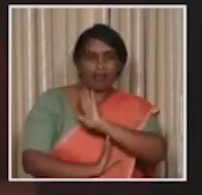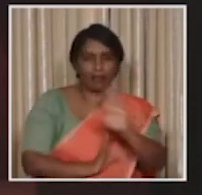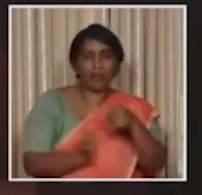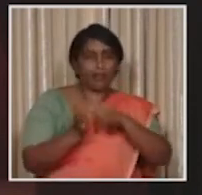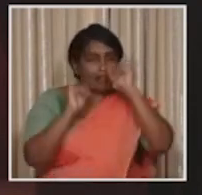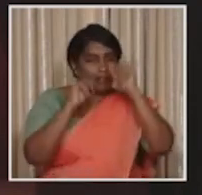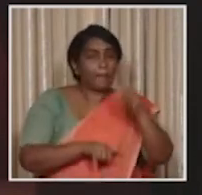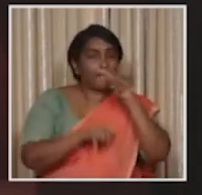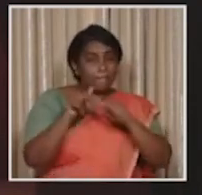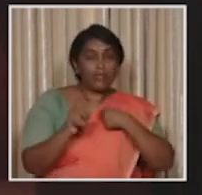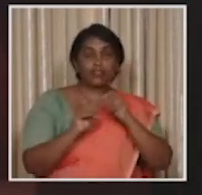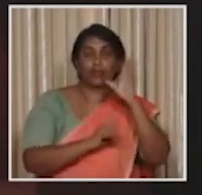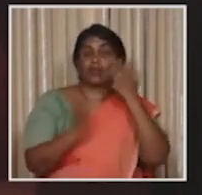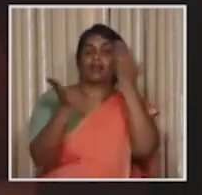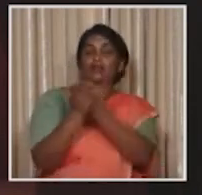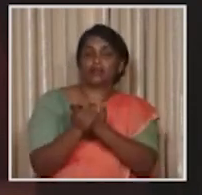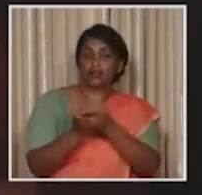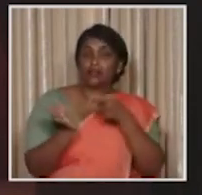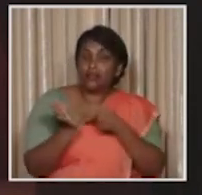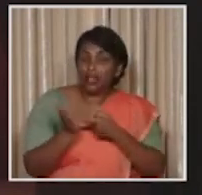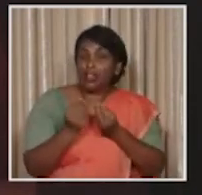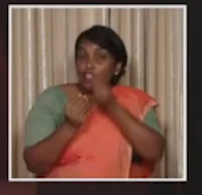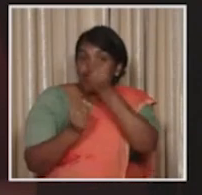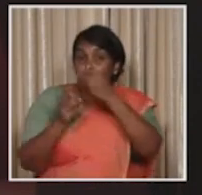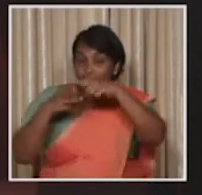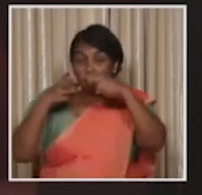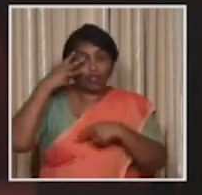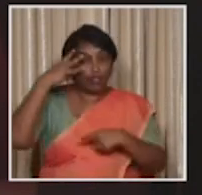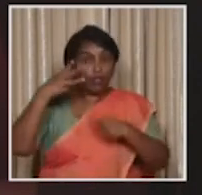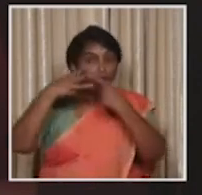බෙහෙත් තමයි මම හැන්සාඩ් ගත කරේ, මේවා දීලා තමයි ජීවිත අහිමි වුණේ. ඒකට උත්තරයක් දෙන්න.